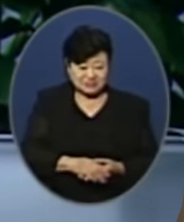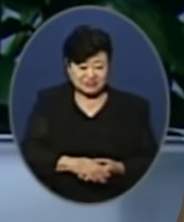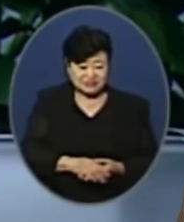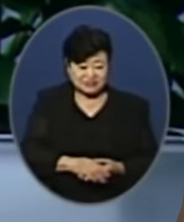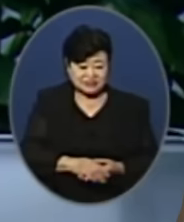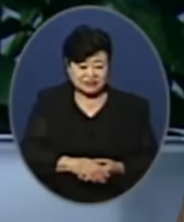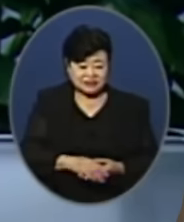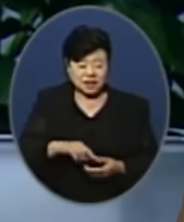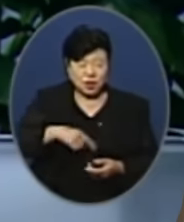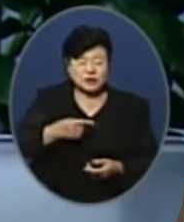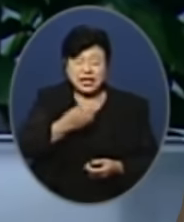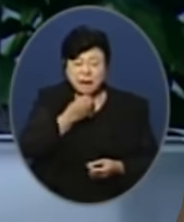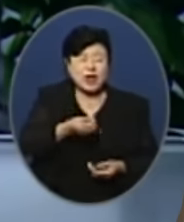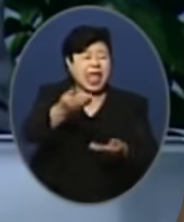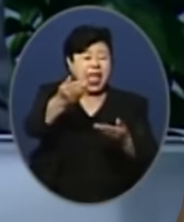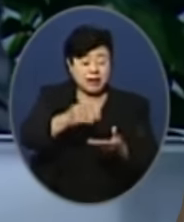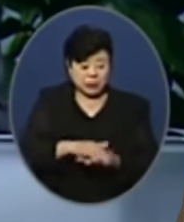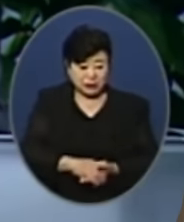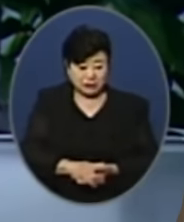당신이나 행복하시오.